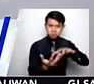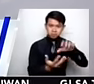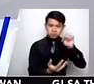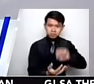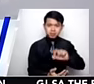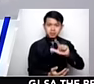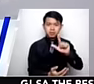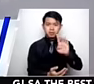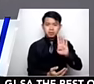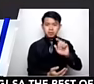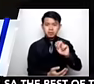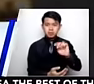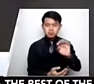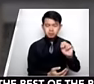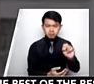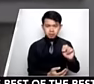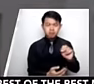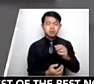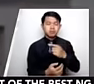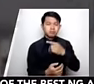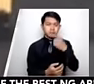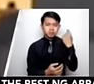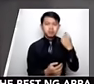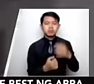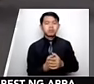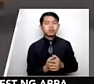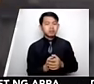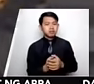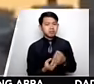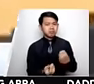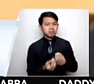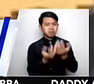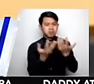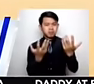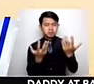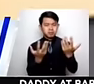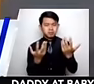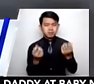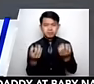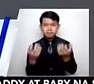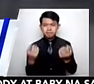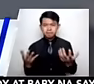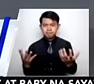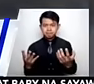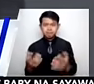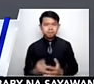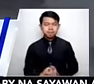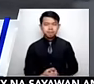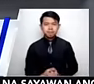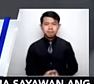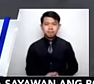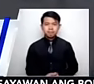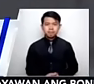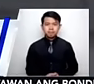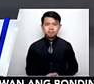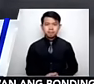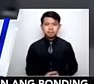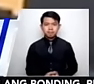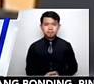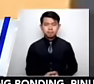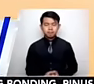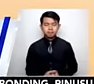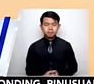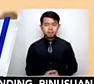mga pagsabog No my god no kabilang ang OFW na si